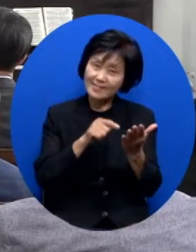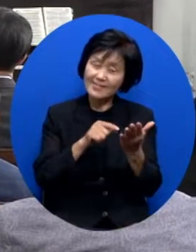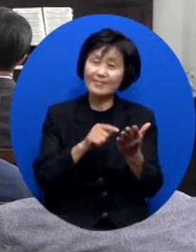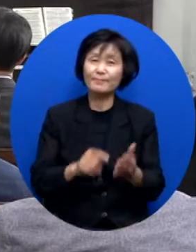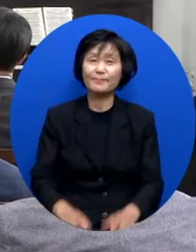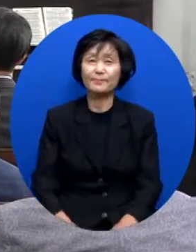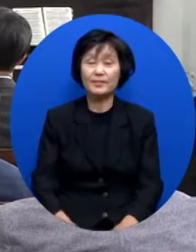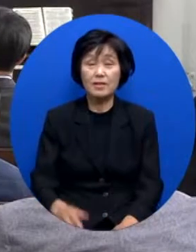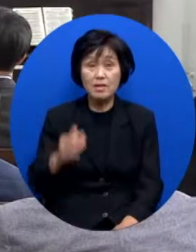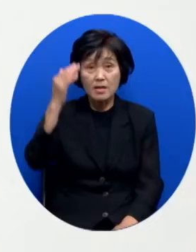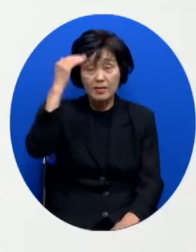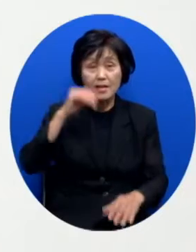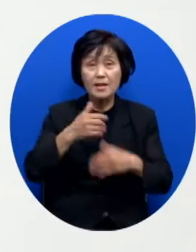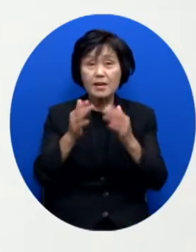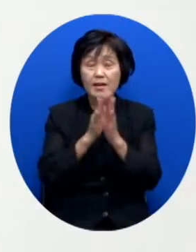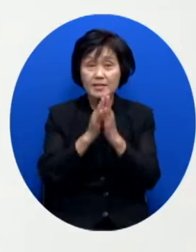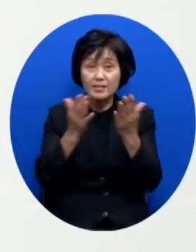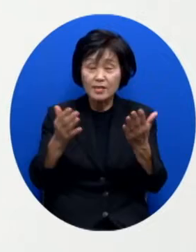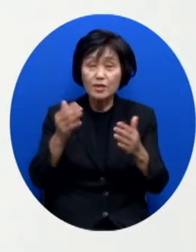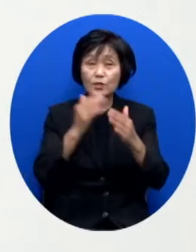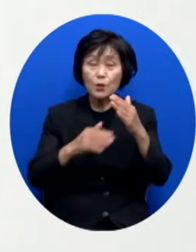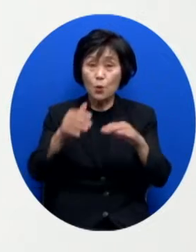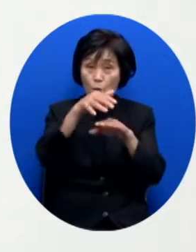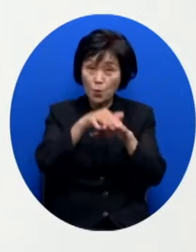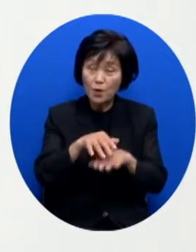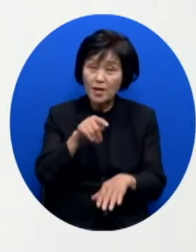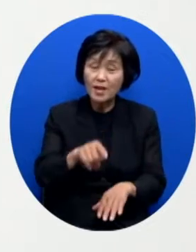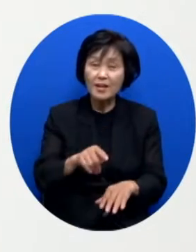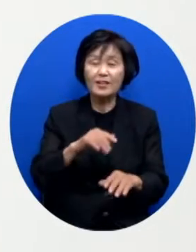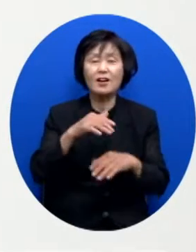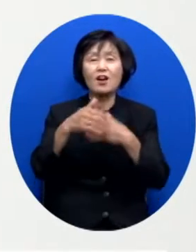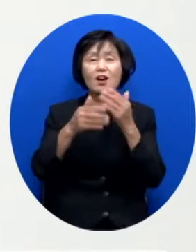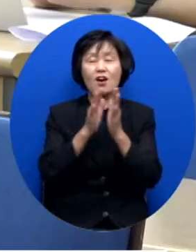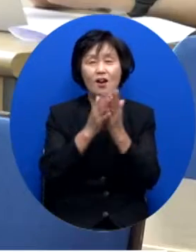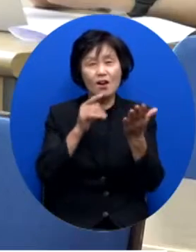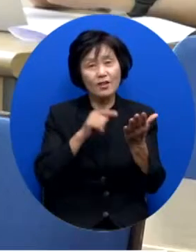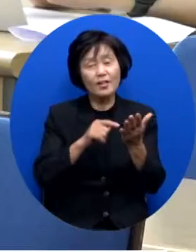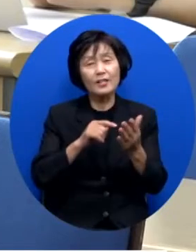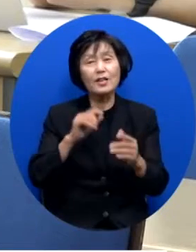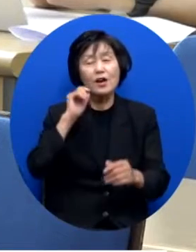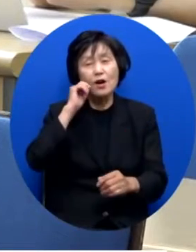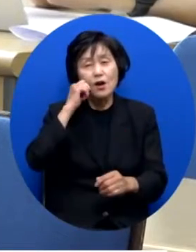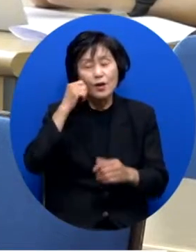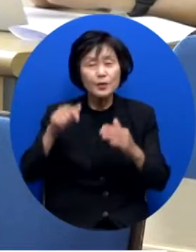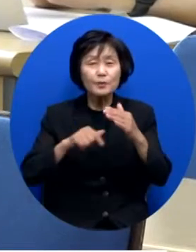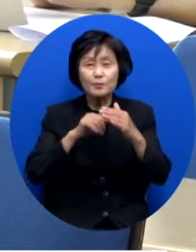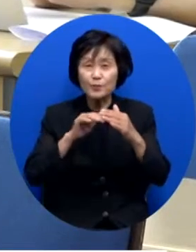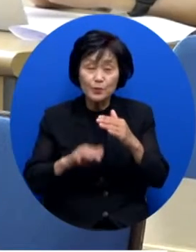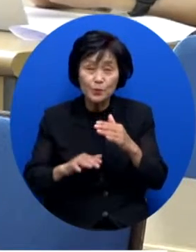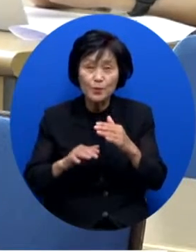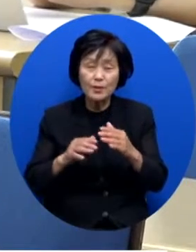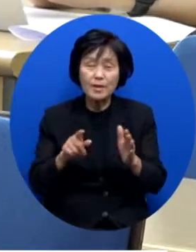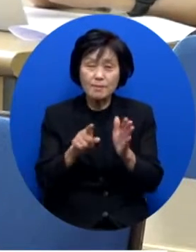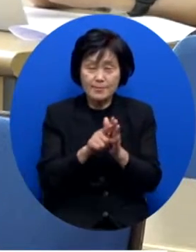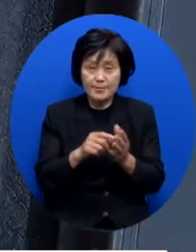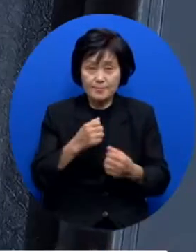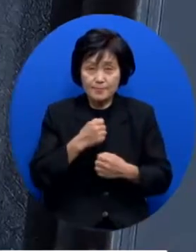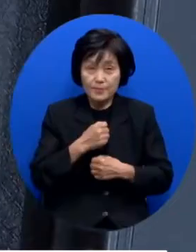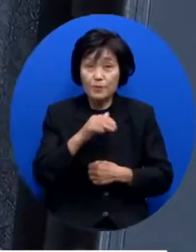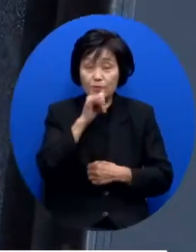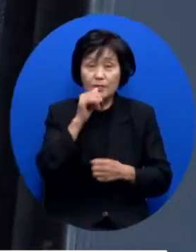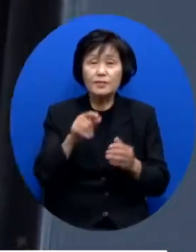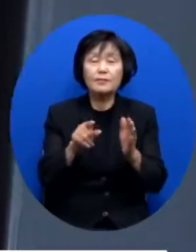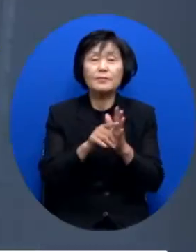대한성서공회는 서울 광염교회를 통해 보내지는 성경이 어려움 속에서도 신앙을 지키고 있는 기독교인들에게